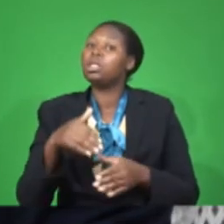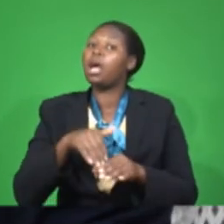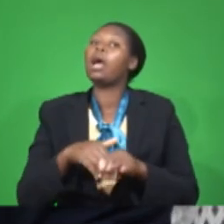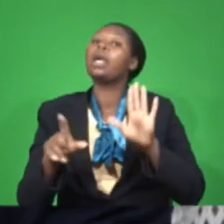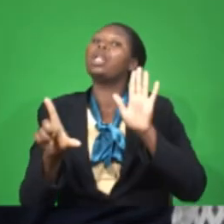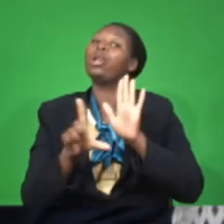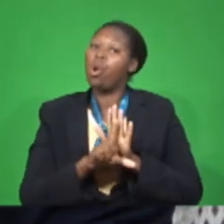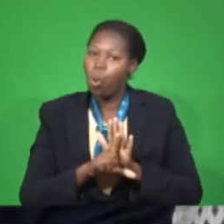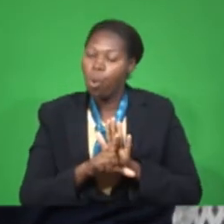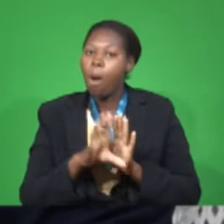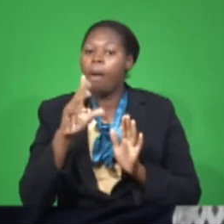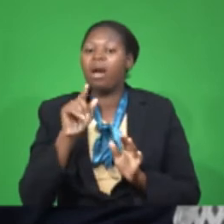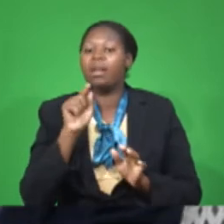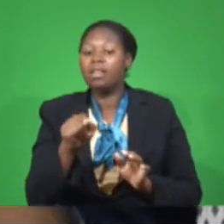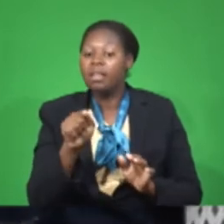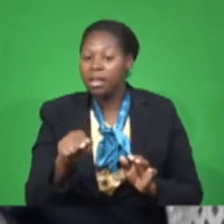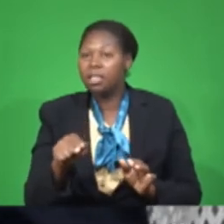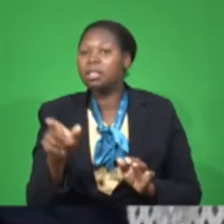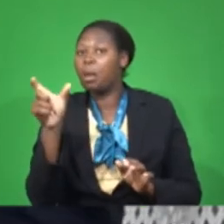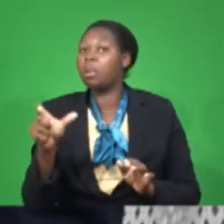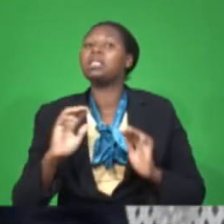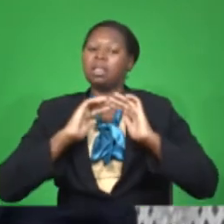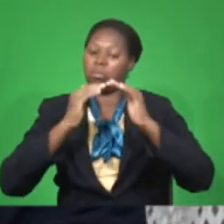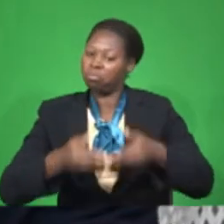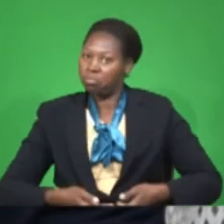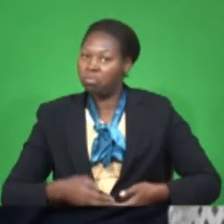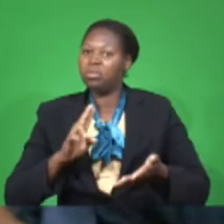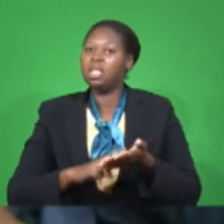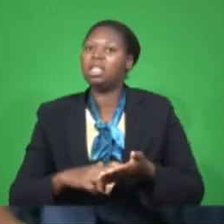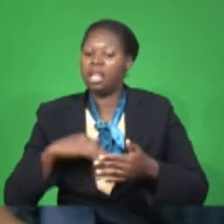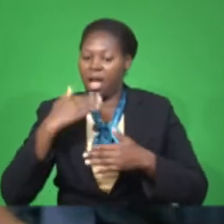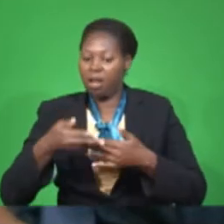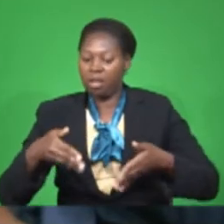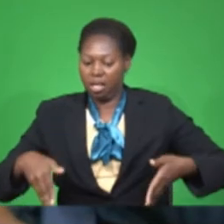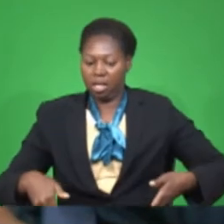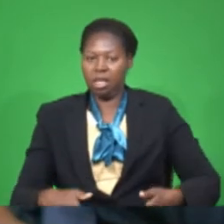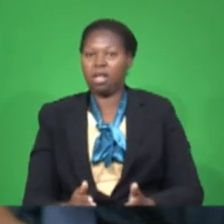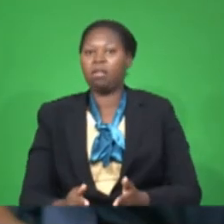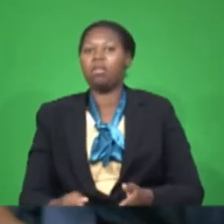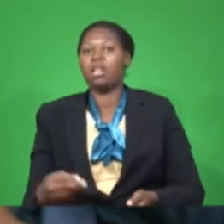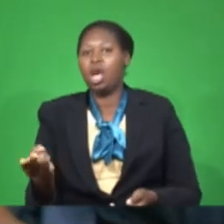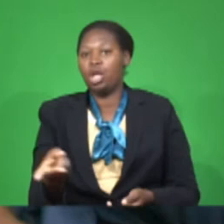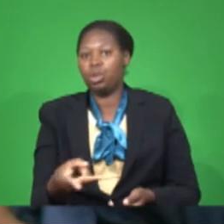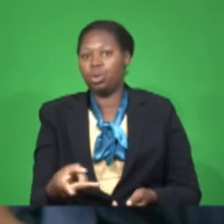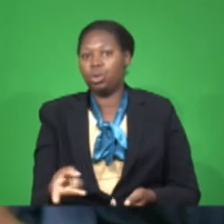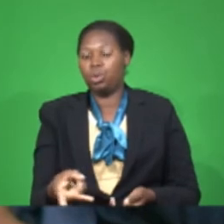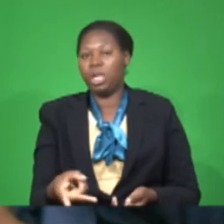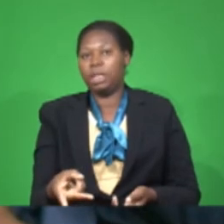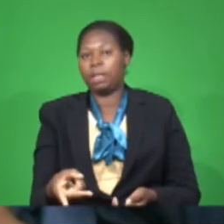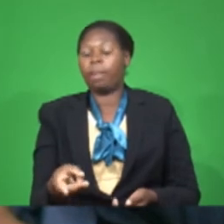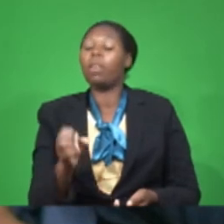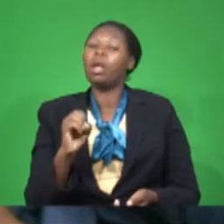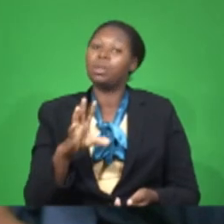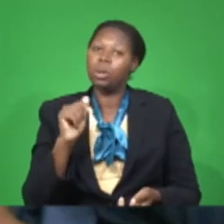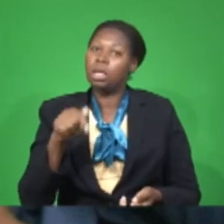at my baby of the twins, Van Apes. Iperi zvataverenga. Ndiye wataverenga wacho. Saka ukona kuti mujiniology ya Jesu ka muna